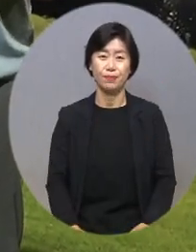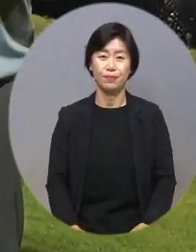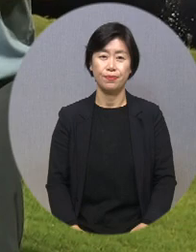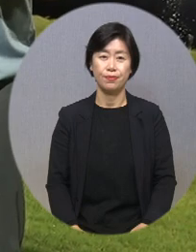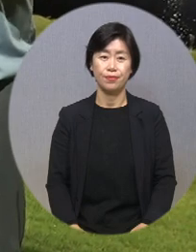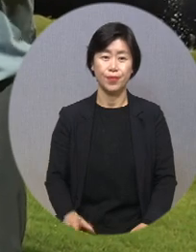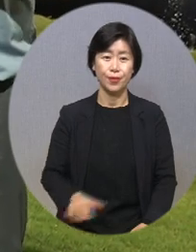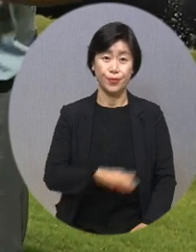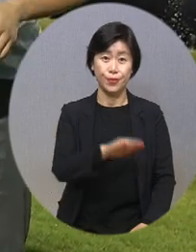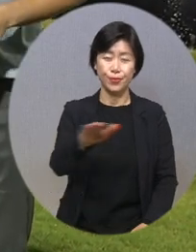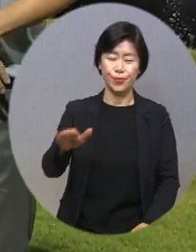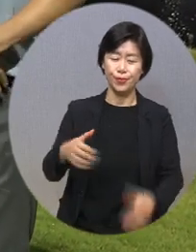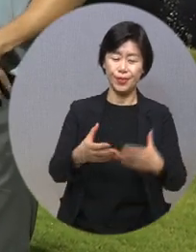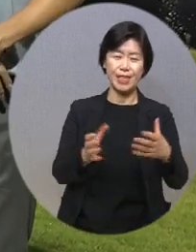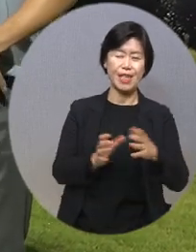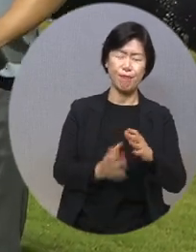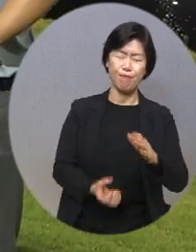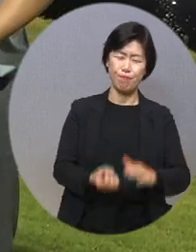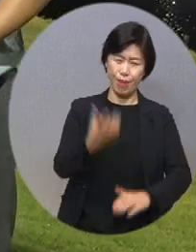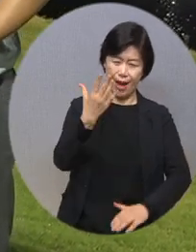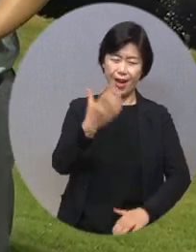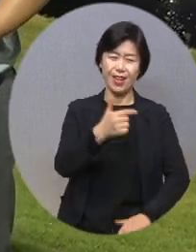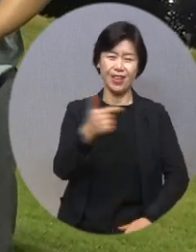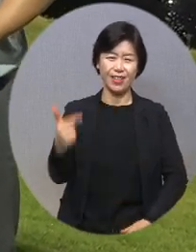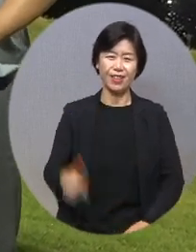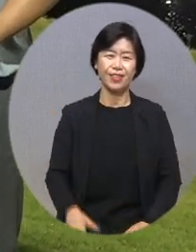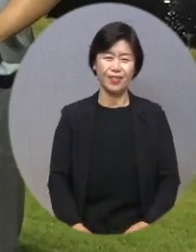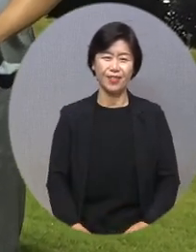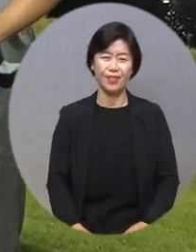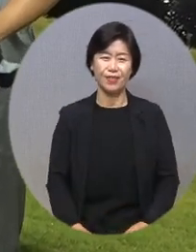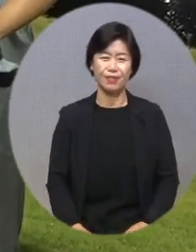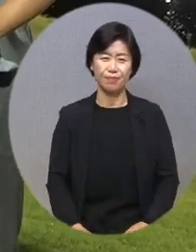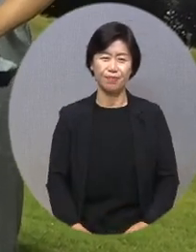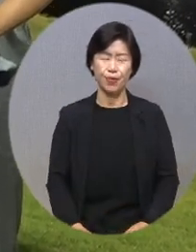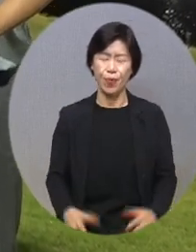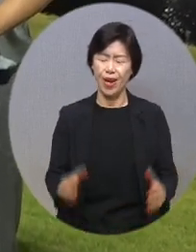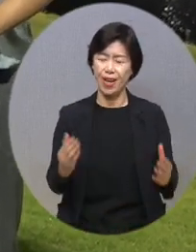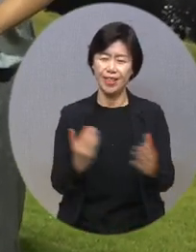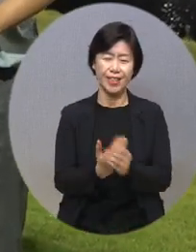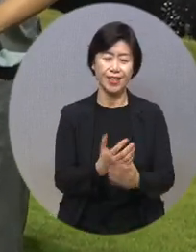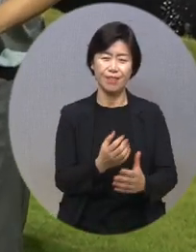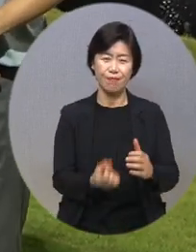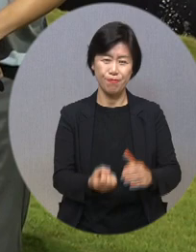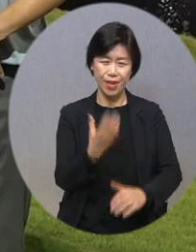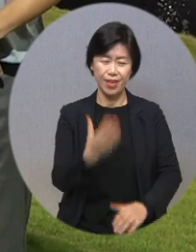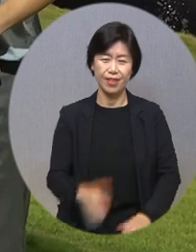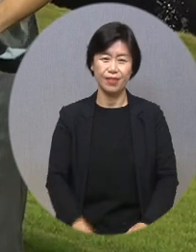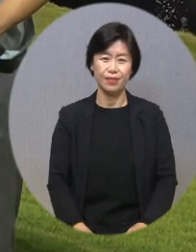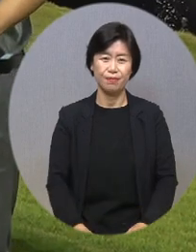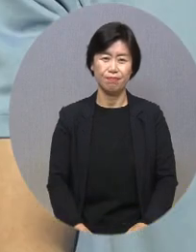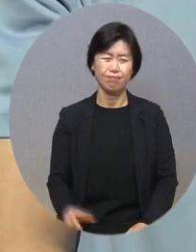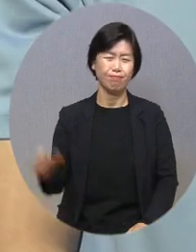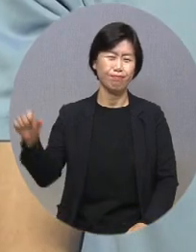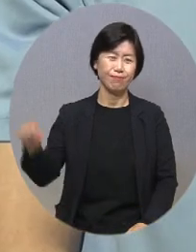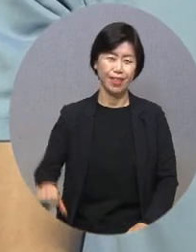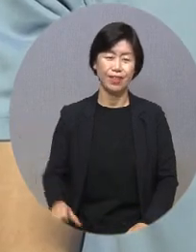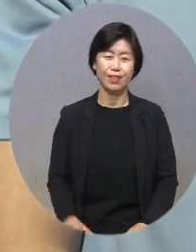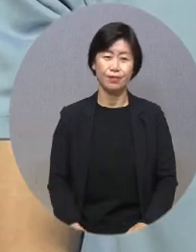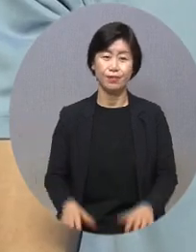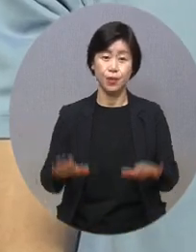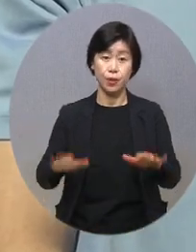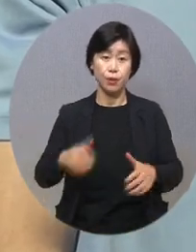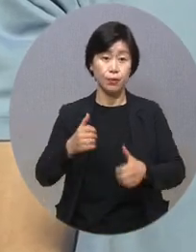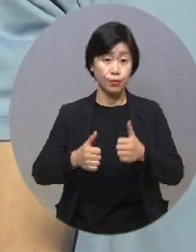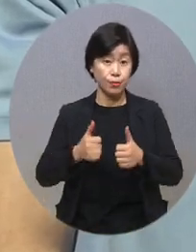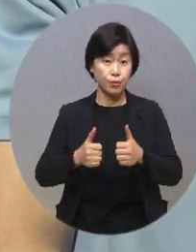우리의 대승으로. 우리가 완전 완패했어, 오빠. 대승으로. 완전. 네, 저희가 완전 완패했습니다. 자, 오늘 플레이